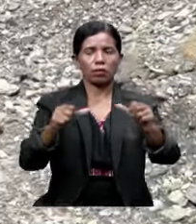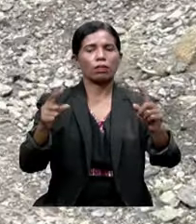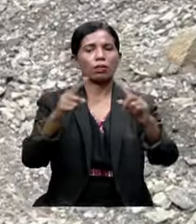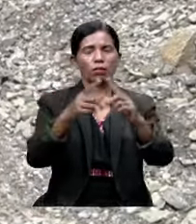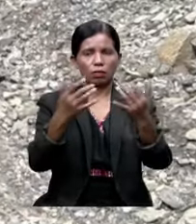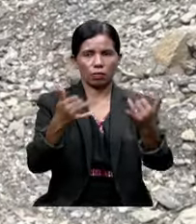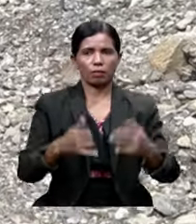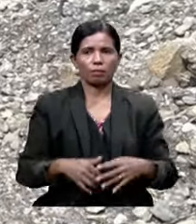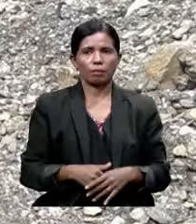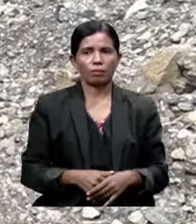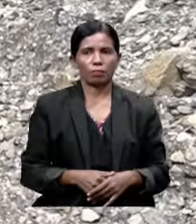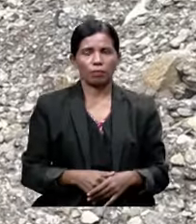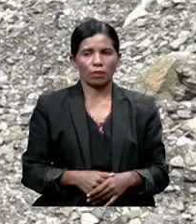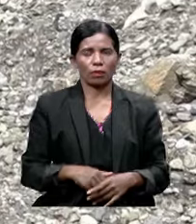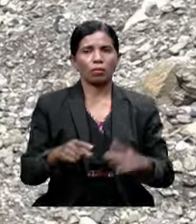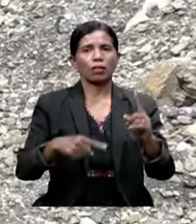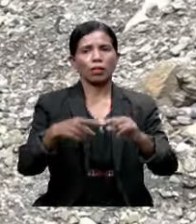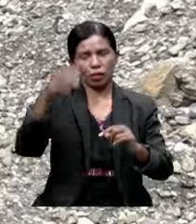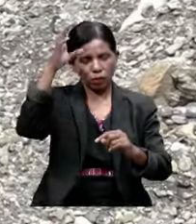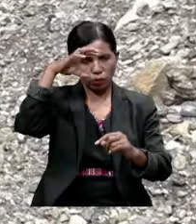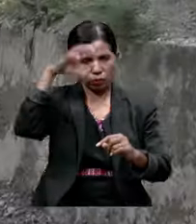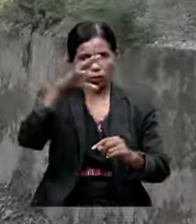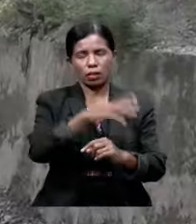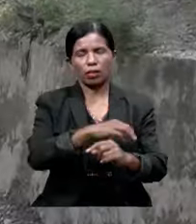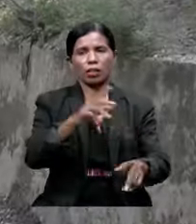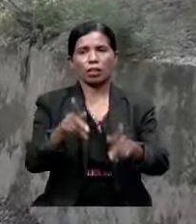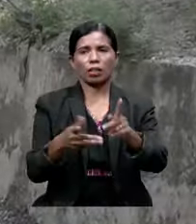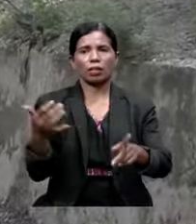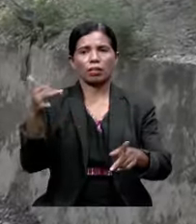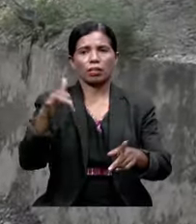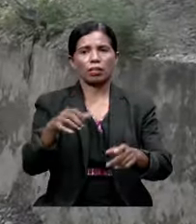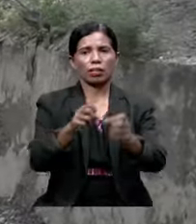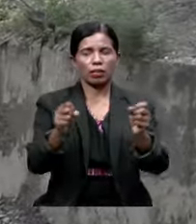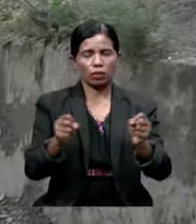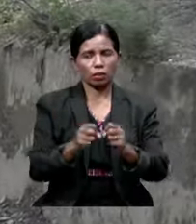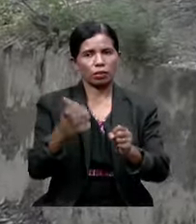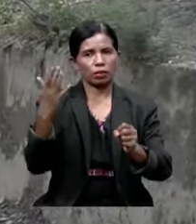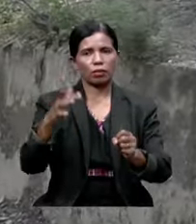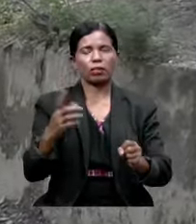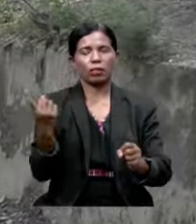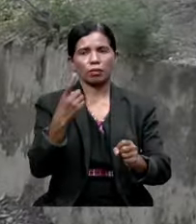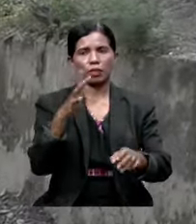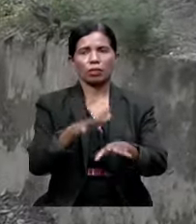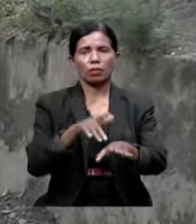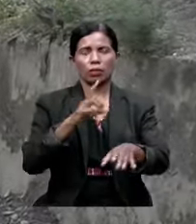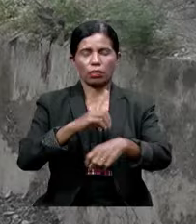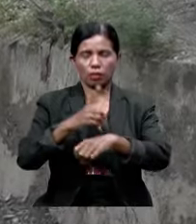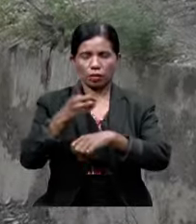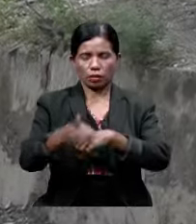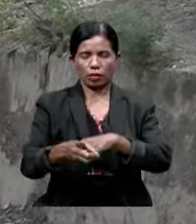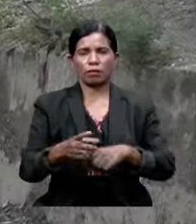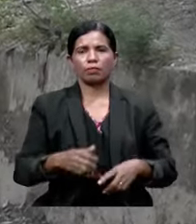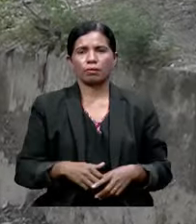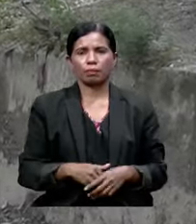loron. Nune banhira udan monurai, comunidade sira iha suku refere sempre afeta ba inundação.